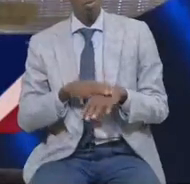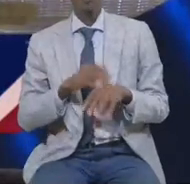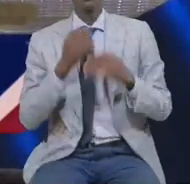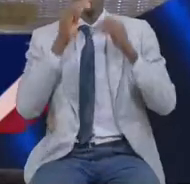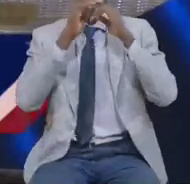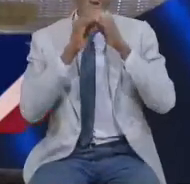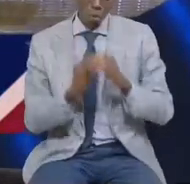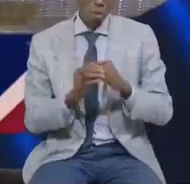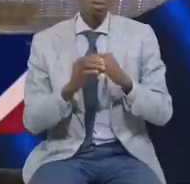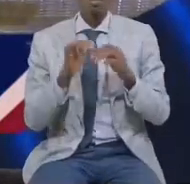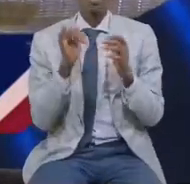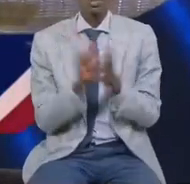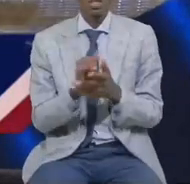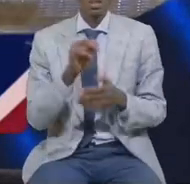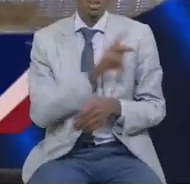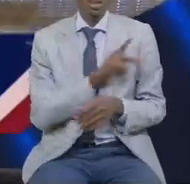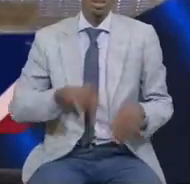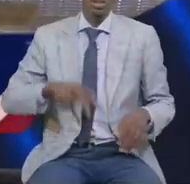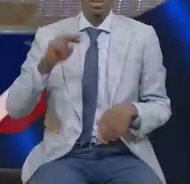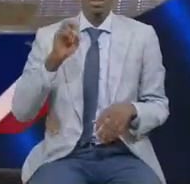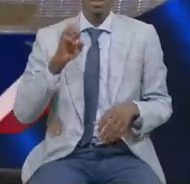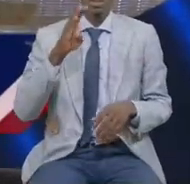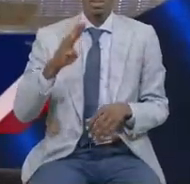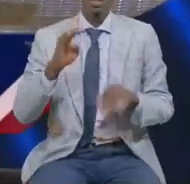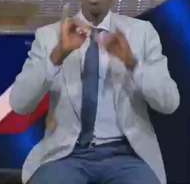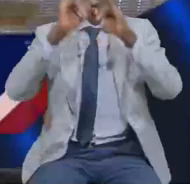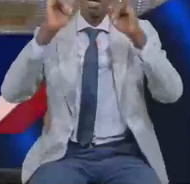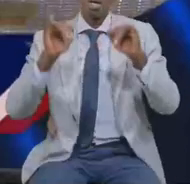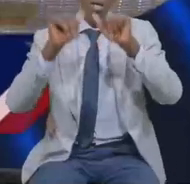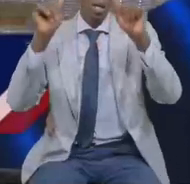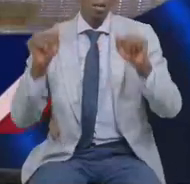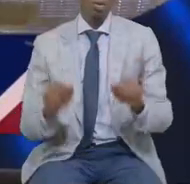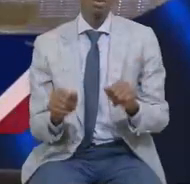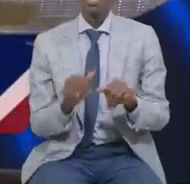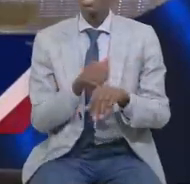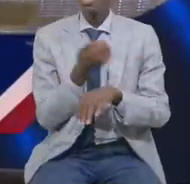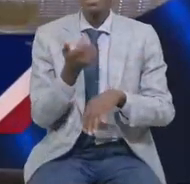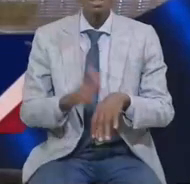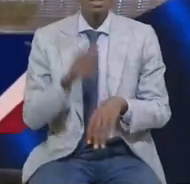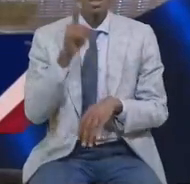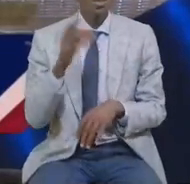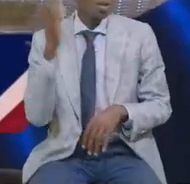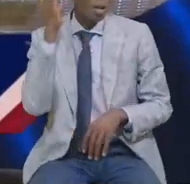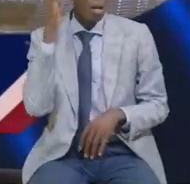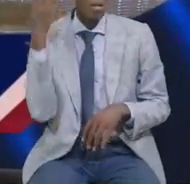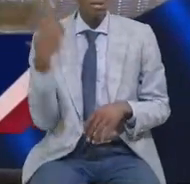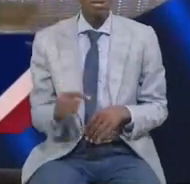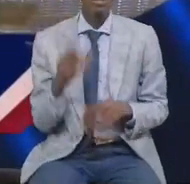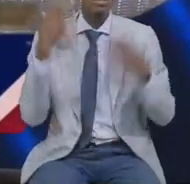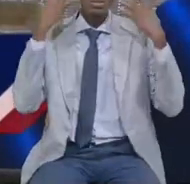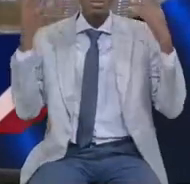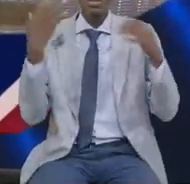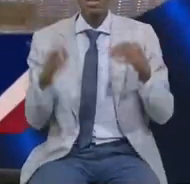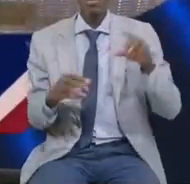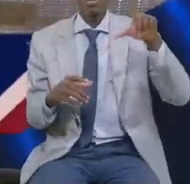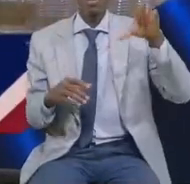Au moment, même si vous dormez, vous devez vous réveiller pour adorer l'idole de Nebuchadnezzar. Au moment où vous entendrez le